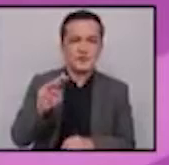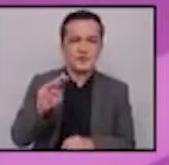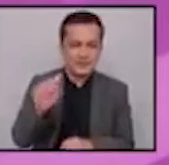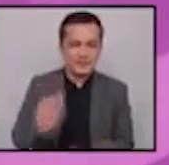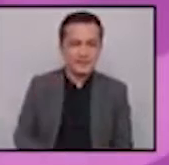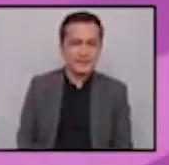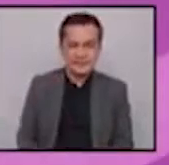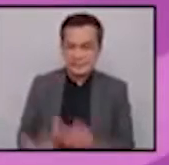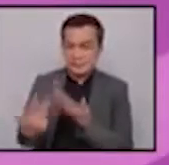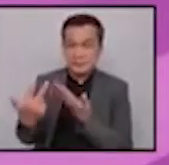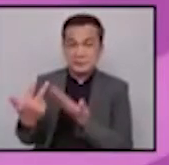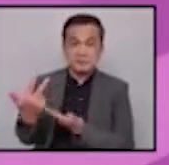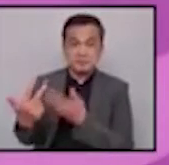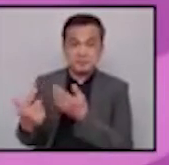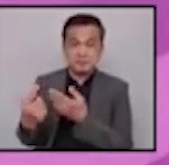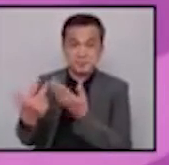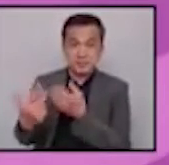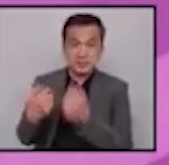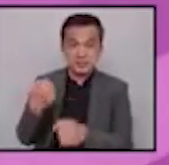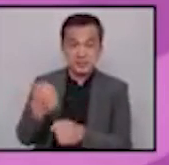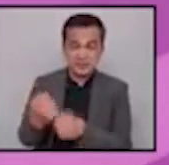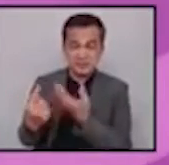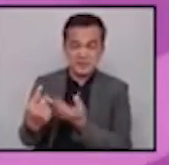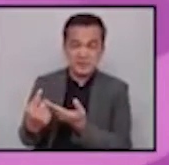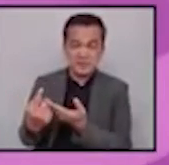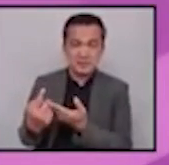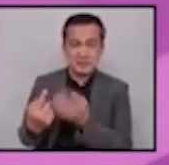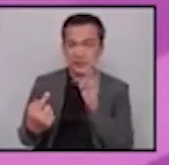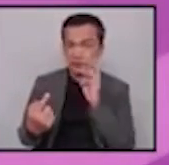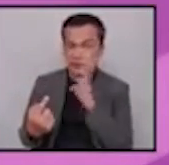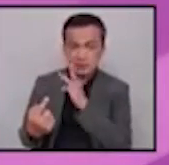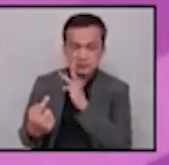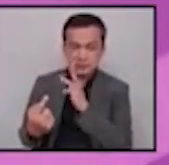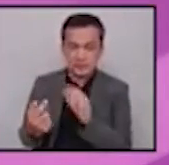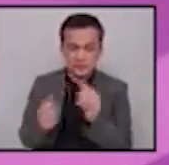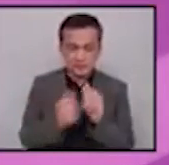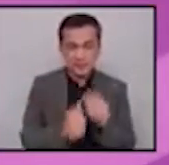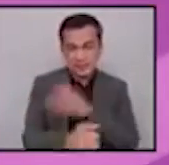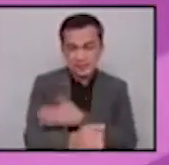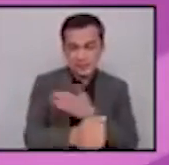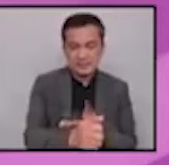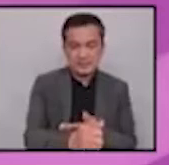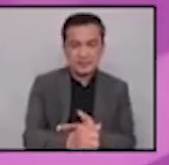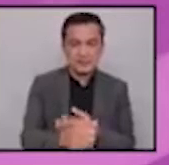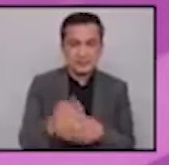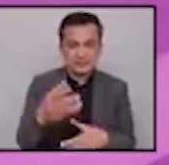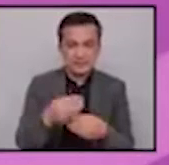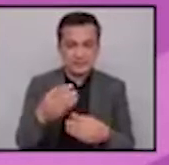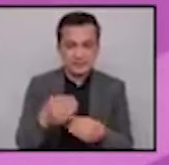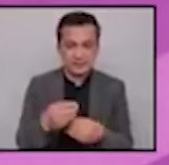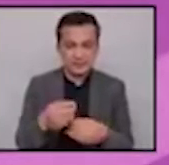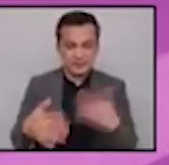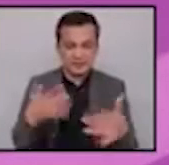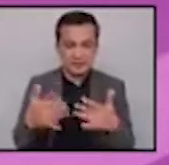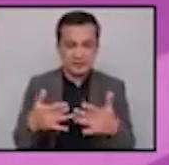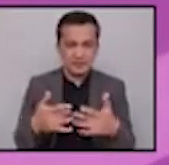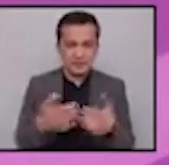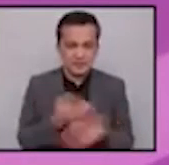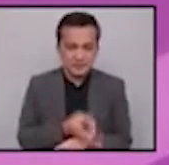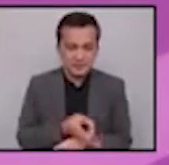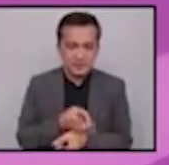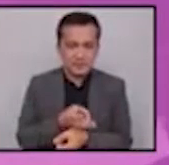Mommy Presi. Nakatira siya sa kanyang anak na kung saan nakadadagdag aliw sa kanya ang pag-aalaga ng kanyang